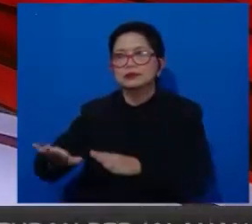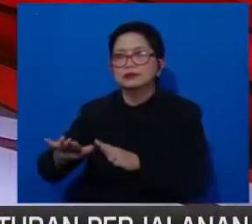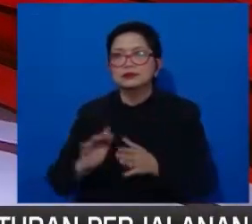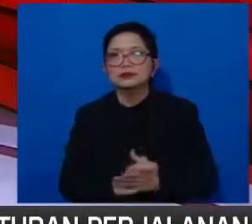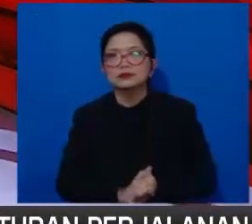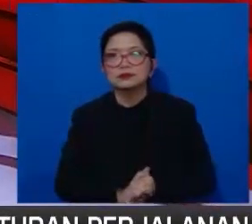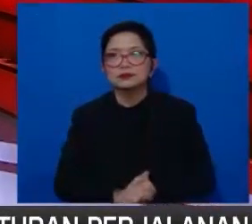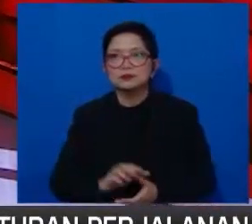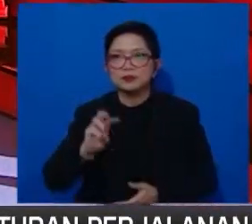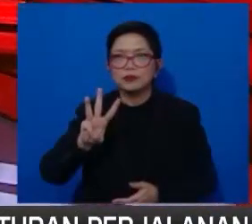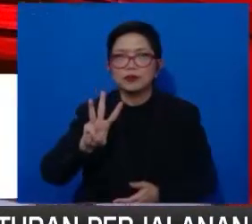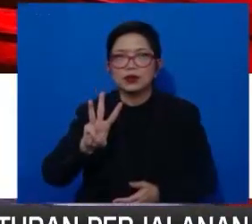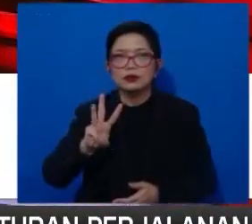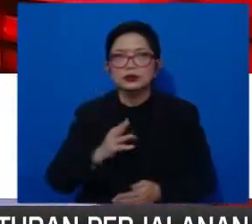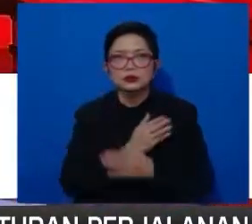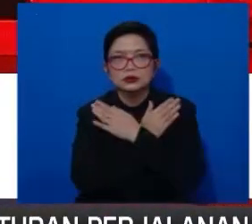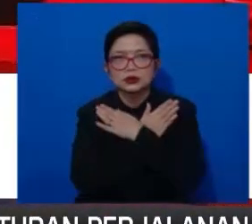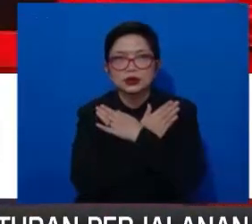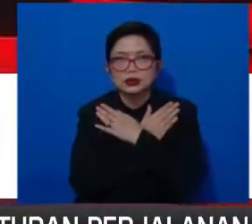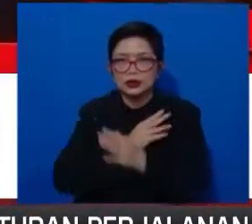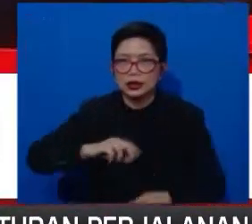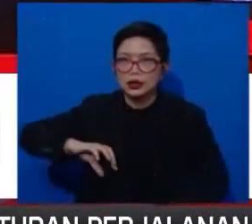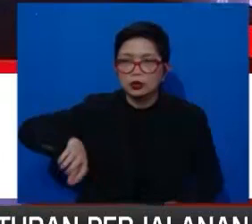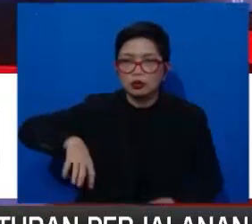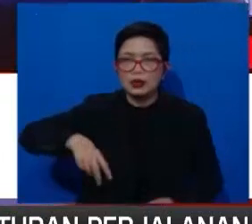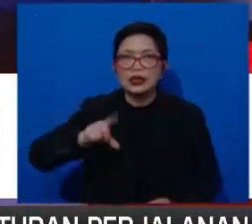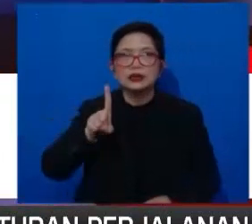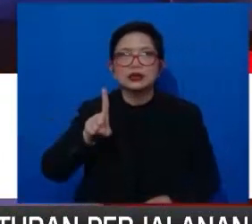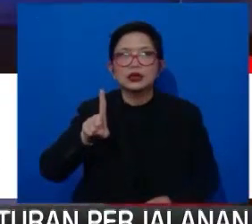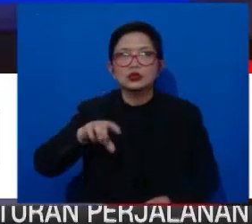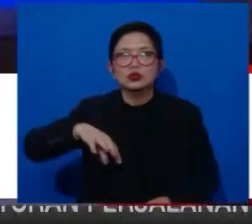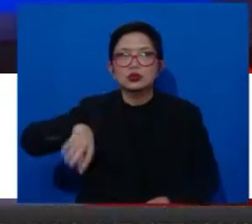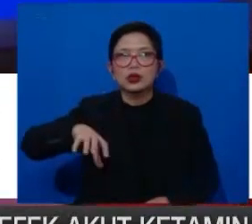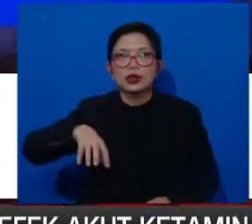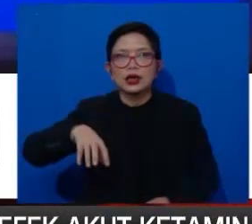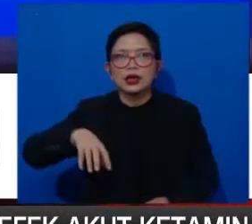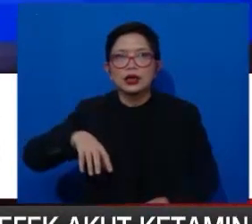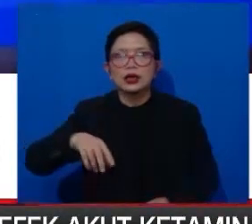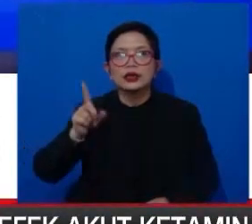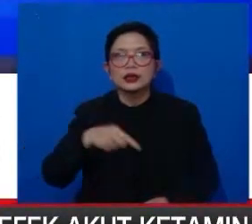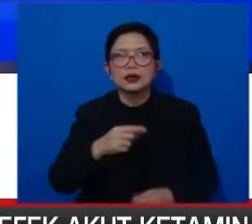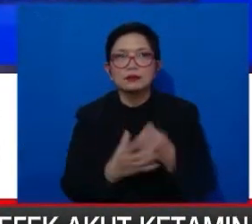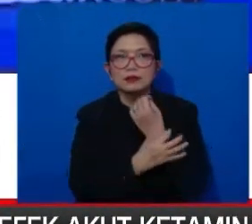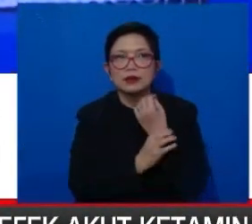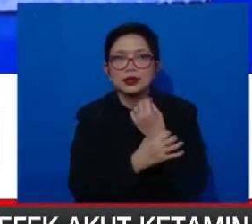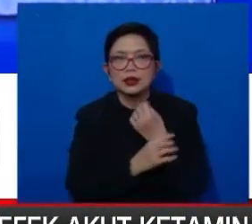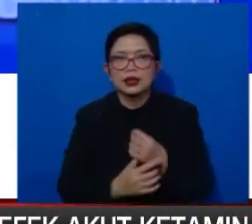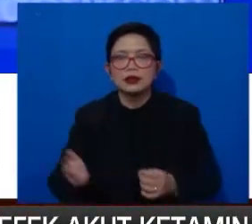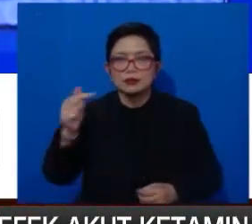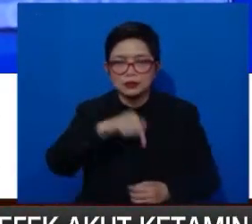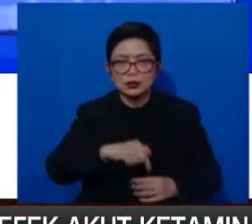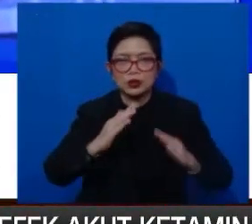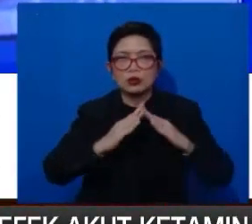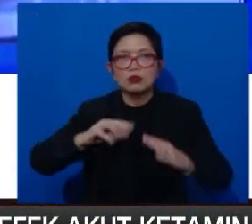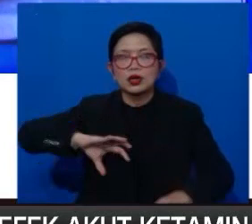Tiga jenazah korban kecelakaan tol Cipali yang masih satu keluarga asal Kabupaten Magelang, Jawa Tengah tiba di rumah duka pada Sabtu pagi. Tangis histeris